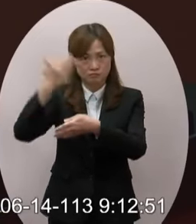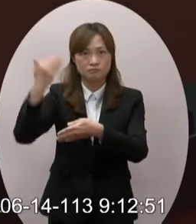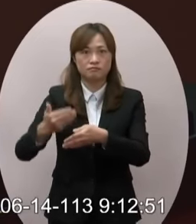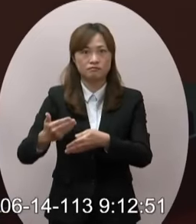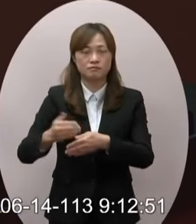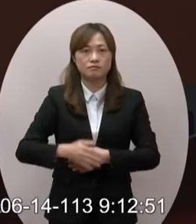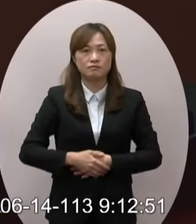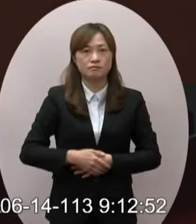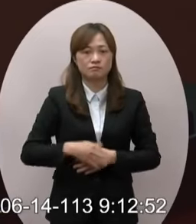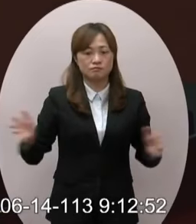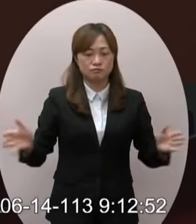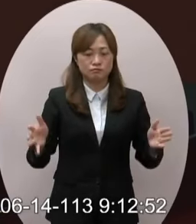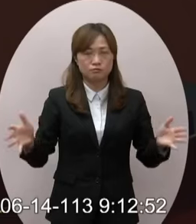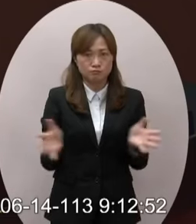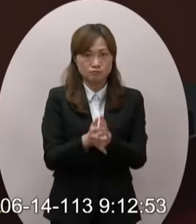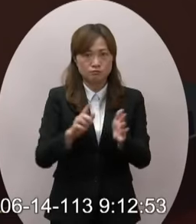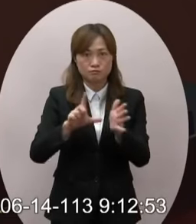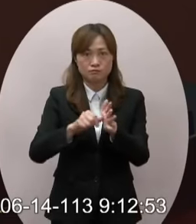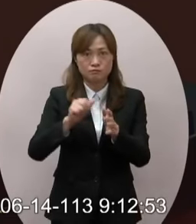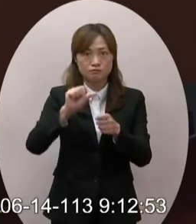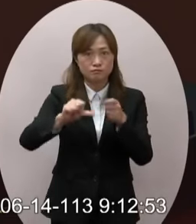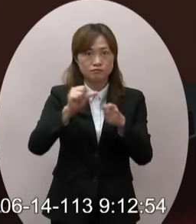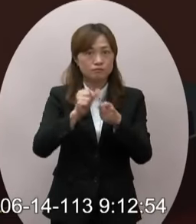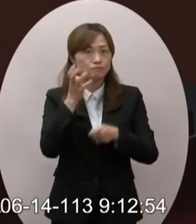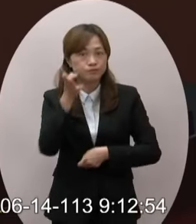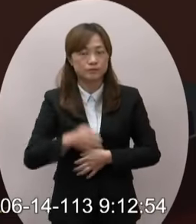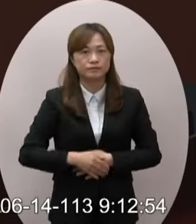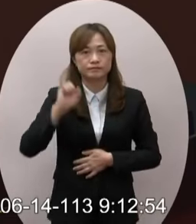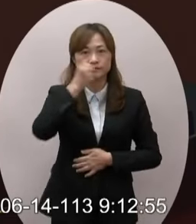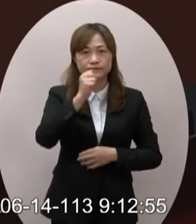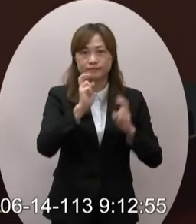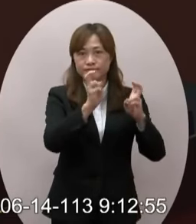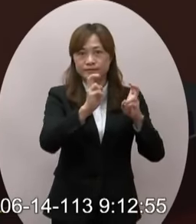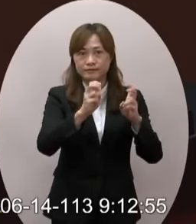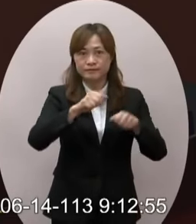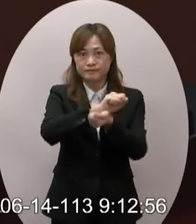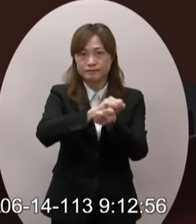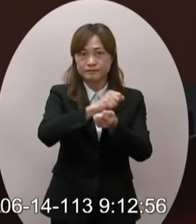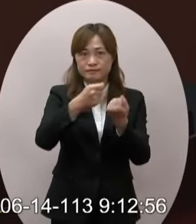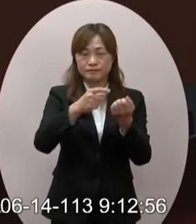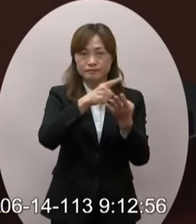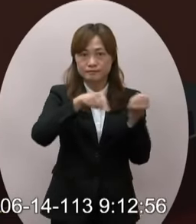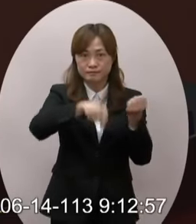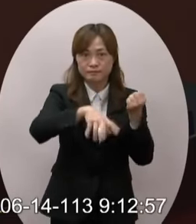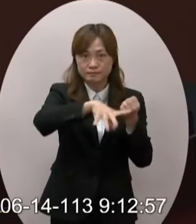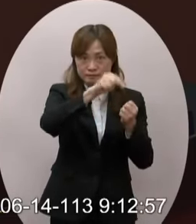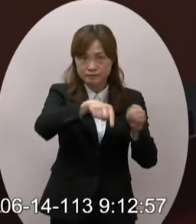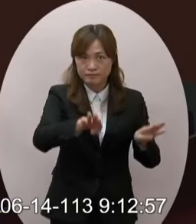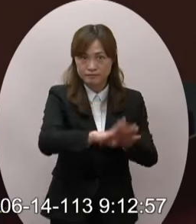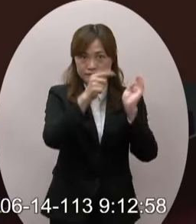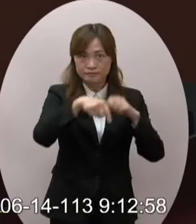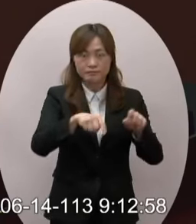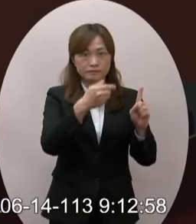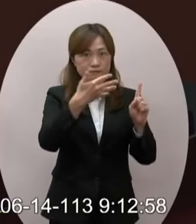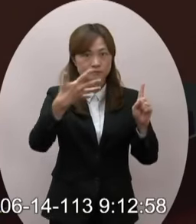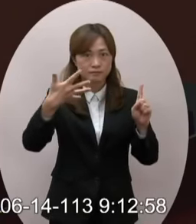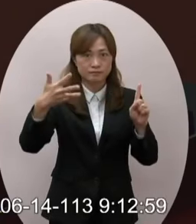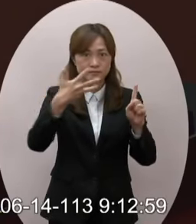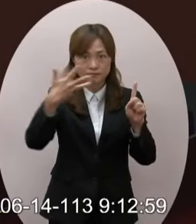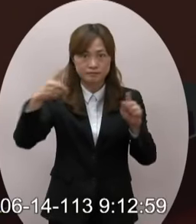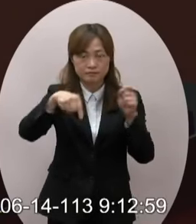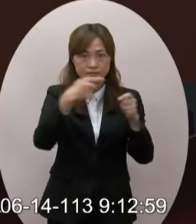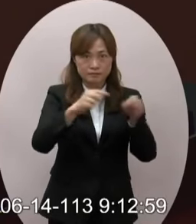时5年4个月。台湾第一条捷运木栅线，自1988年动工，